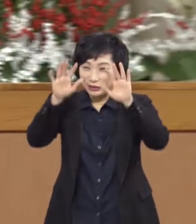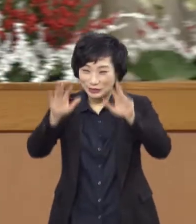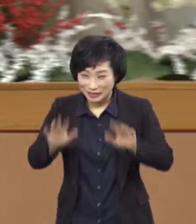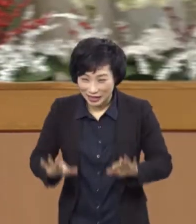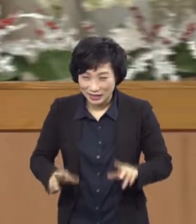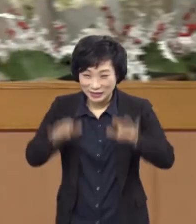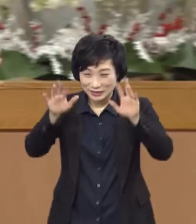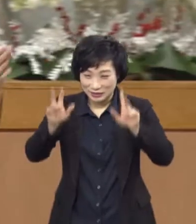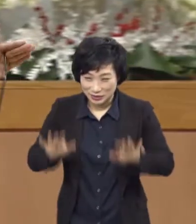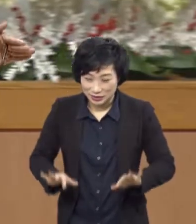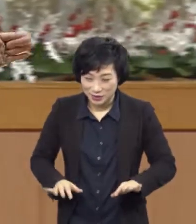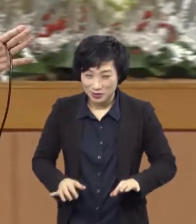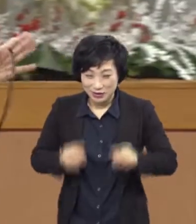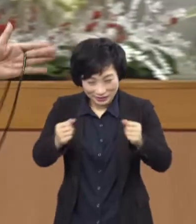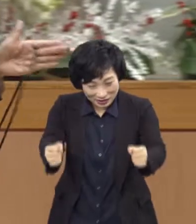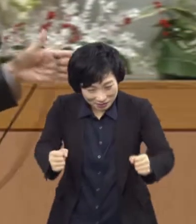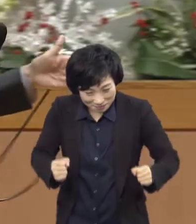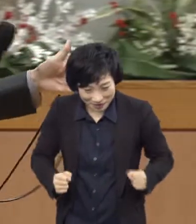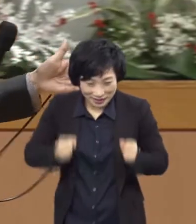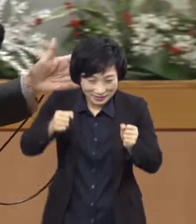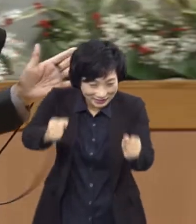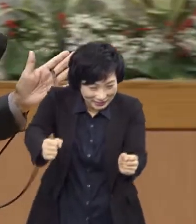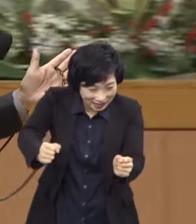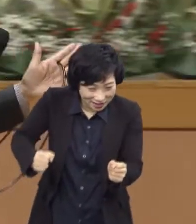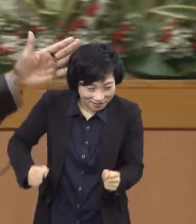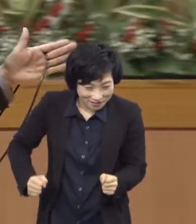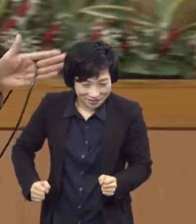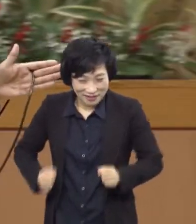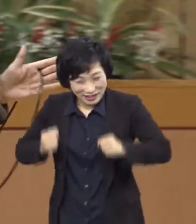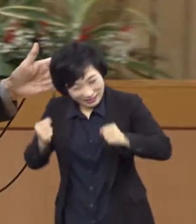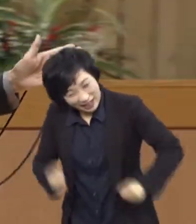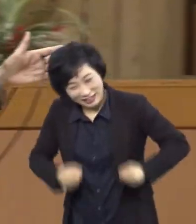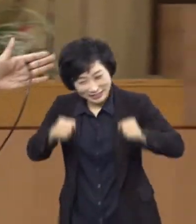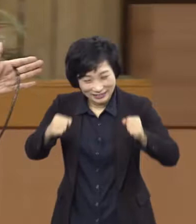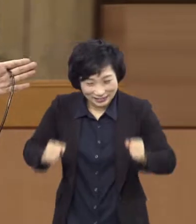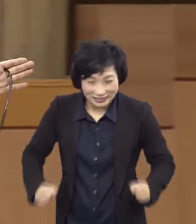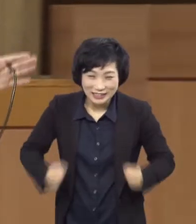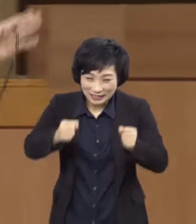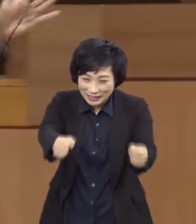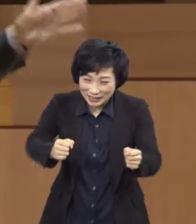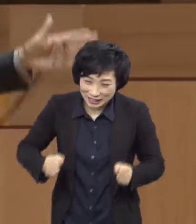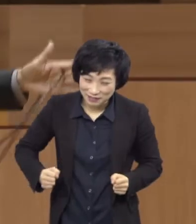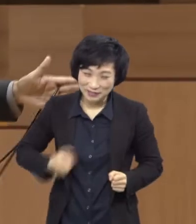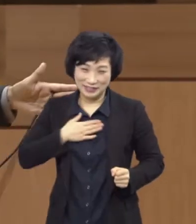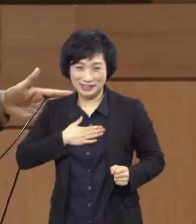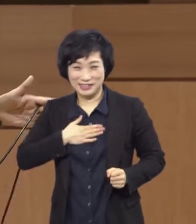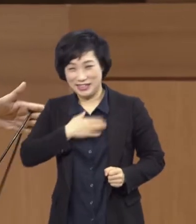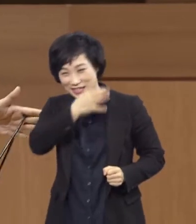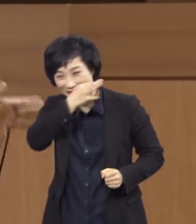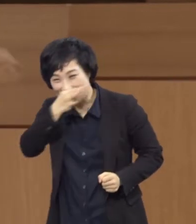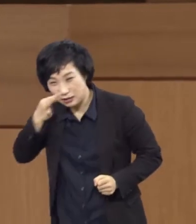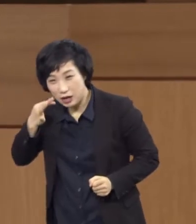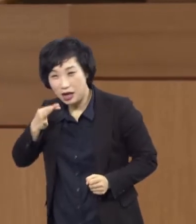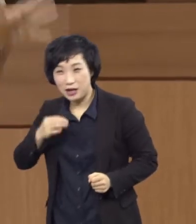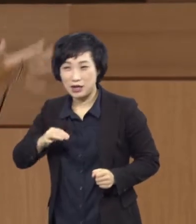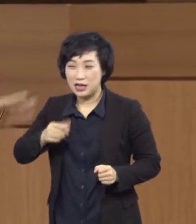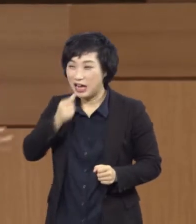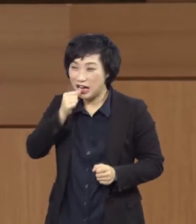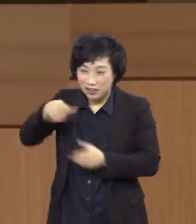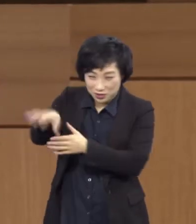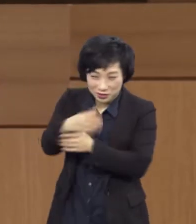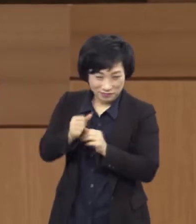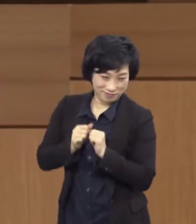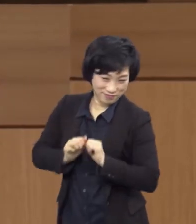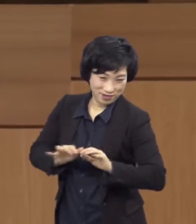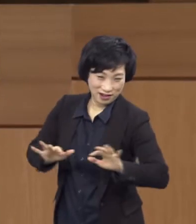따위로 썰매를 타고 달리는 기분 상쾌도 하다. 종이